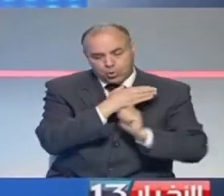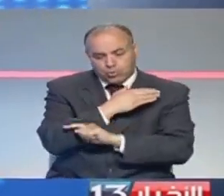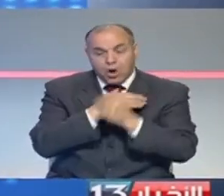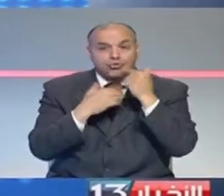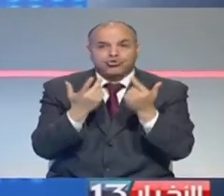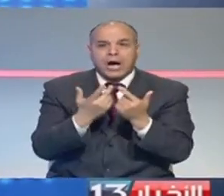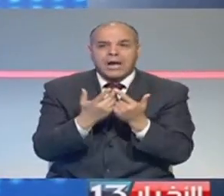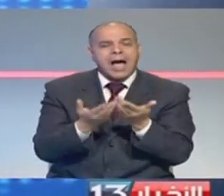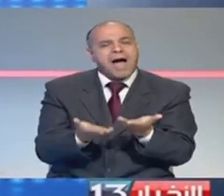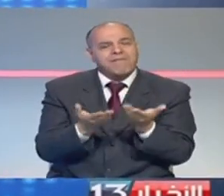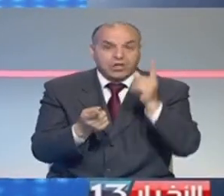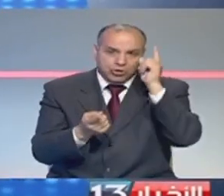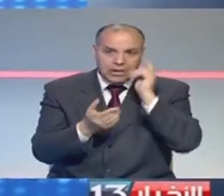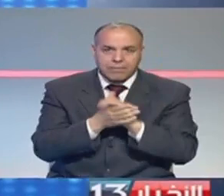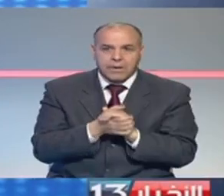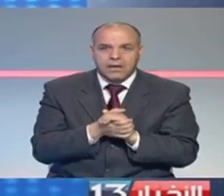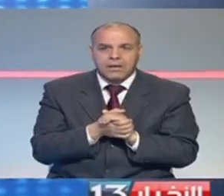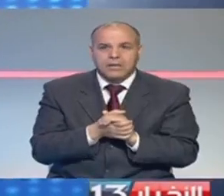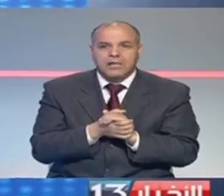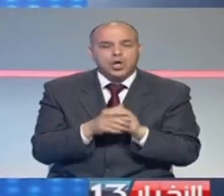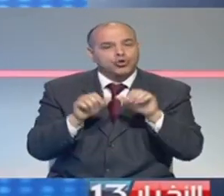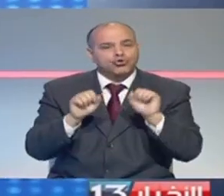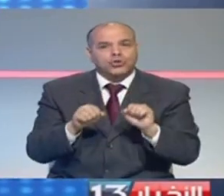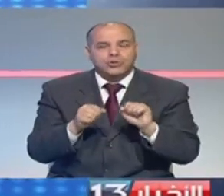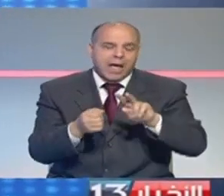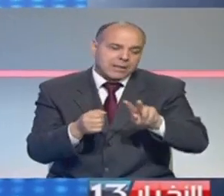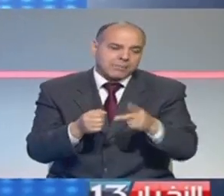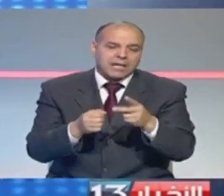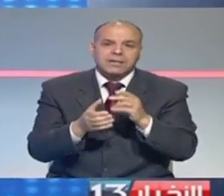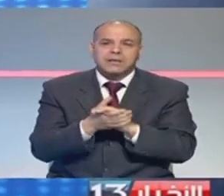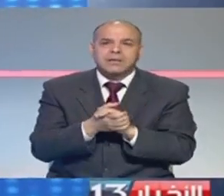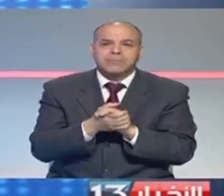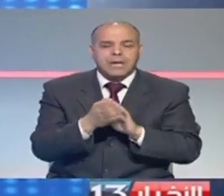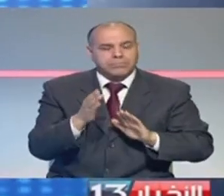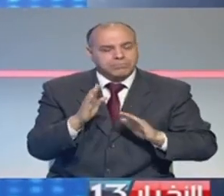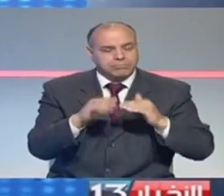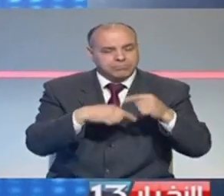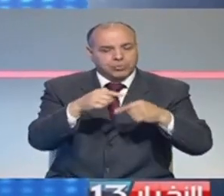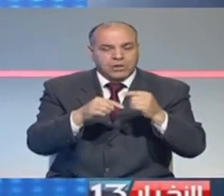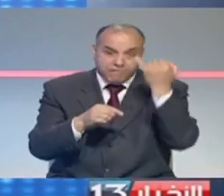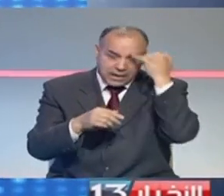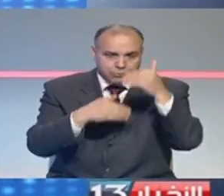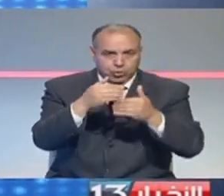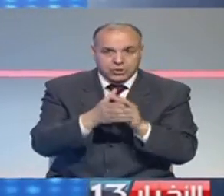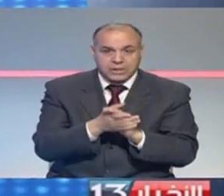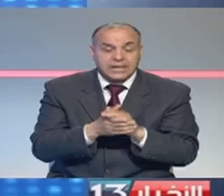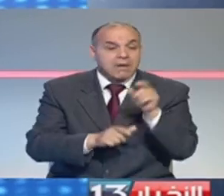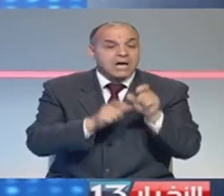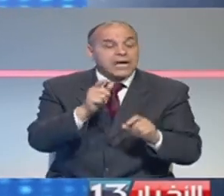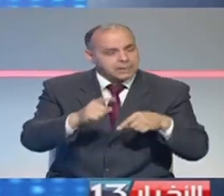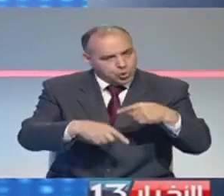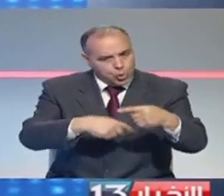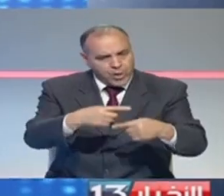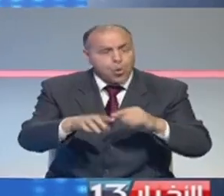تكون طفيفة، ولكن هي اللي تنجم تغير لنا التمشي متاعنا. معنى هذا يلزم الناس